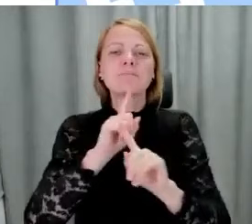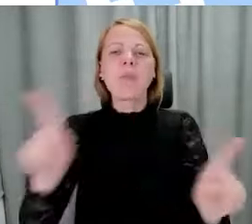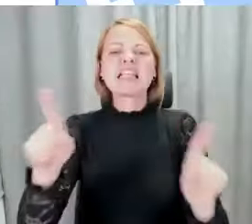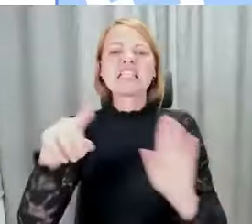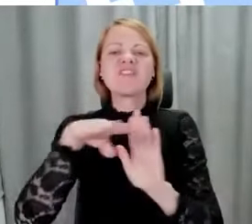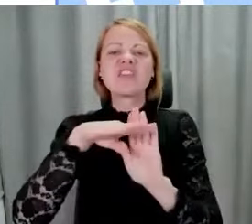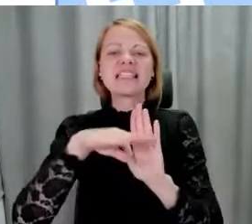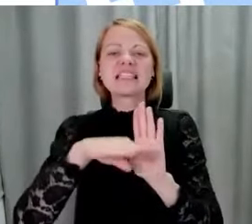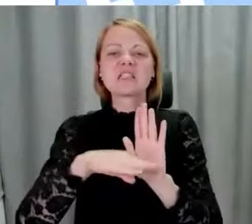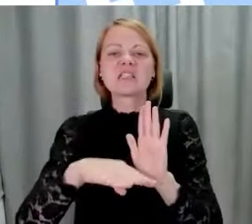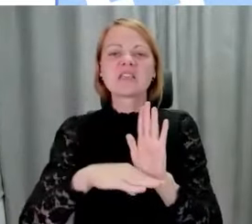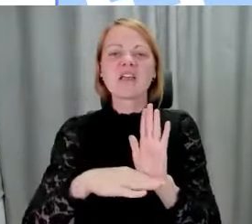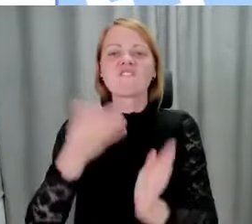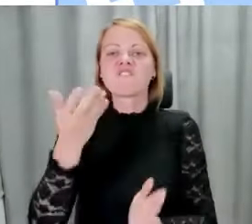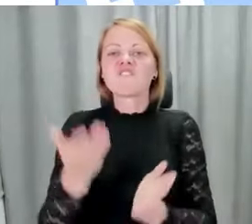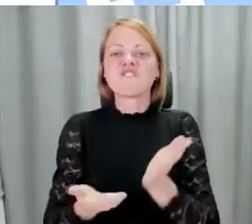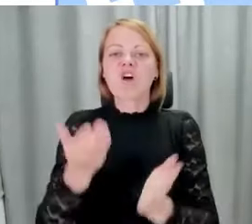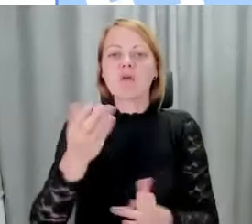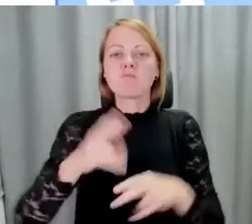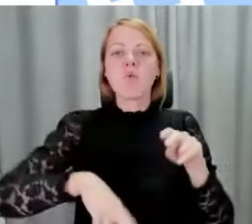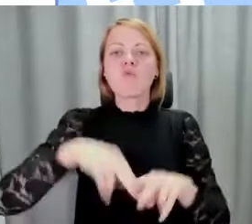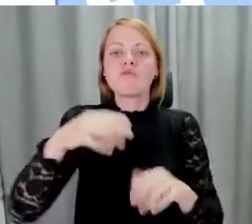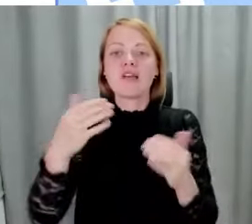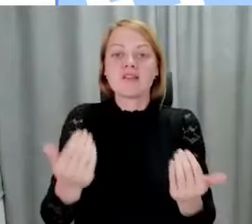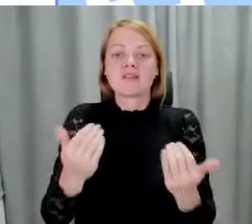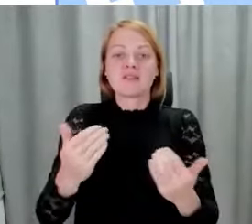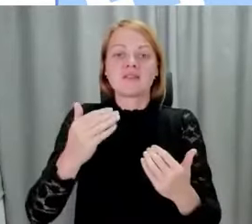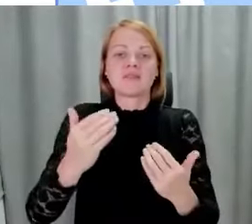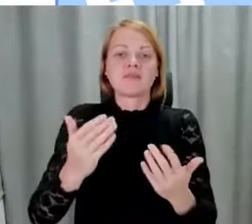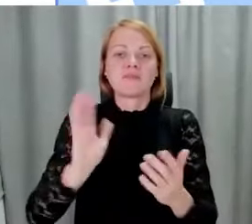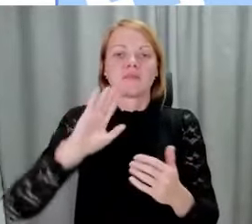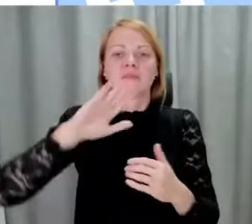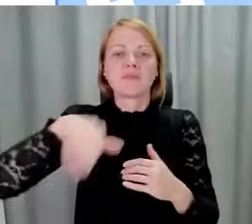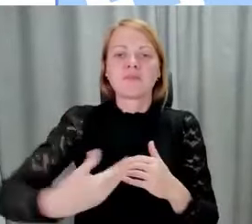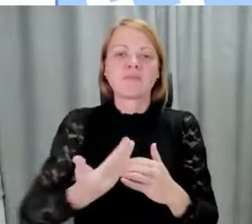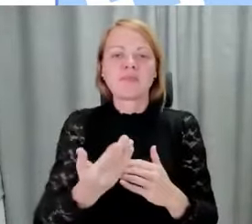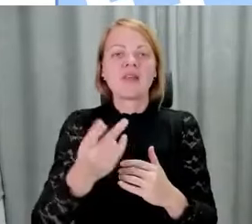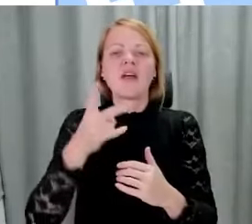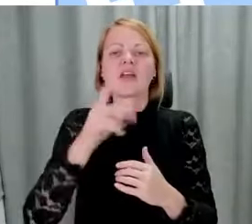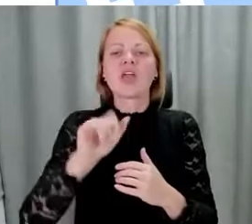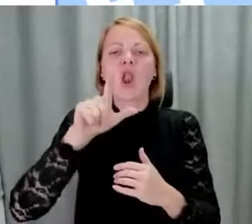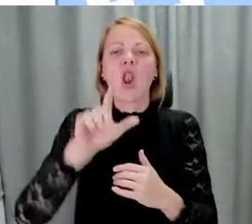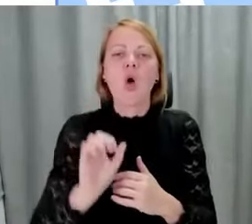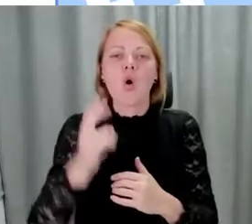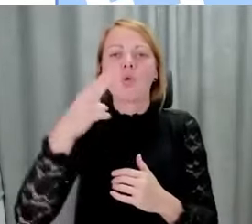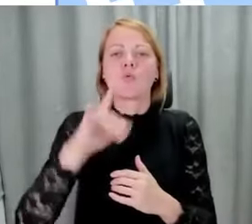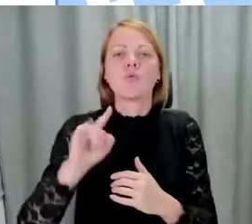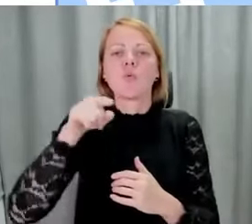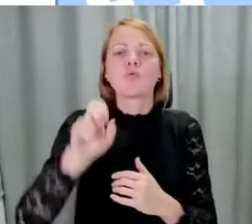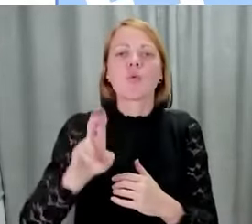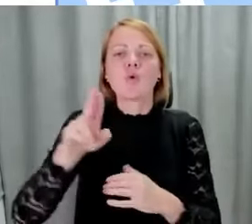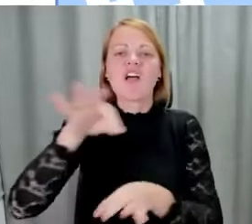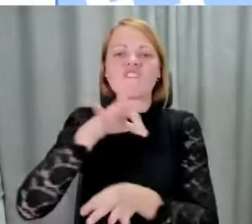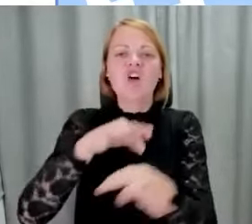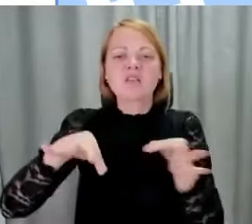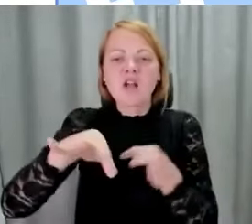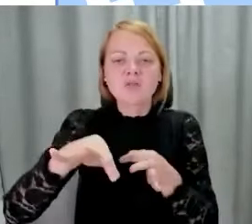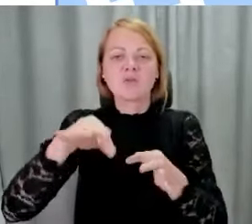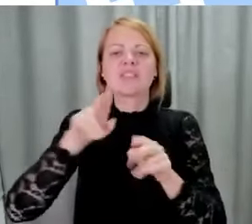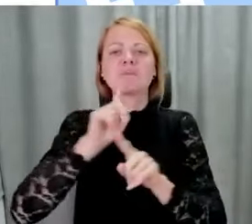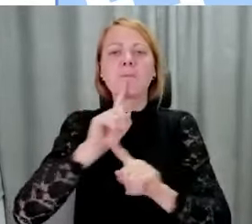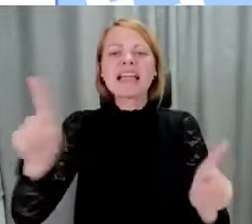kurus varbūt, nu, būvnieki tikai sapratīs tur kiloņūtons uz kvadrātmetru, ko tas nozīmē, ja? Bet tur ir specifiski nosacījumi,